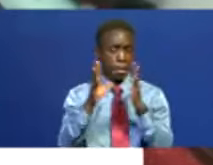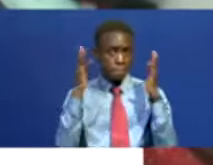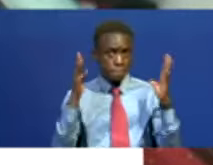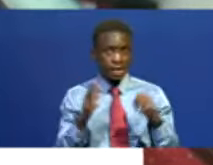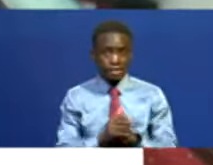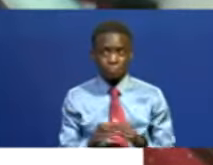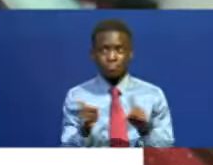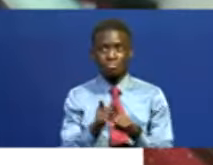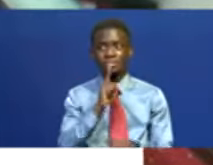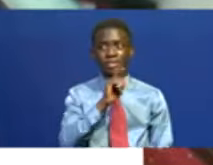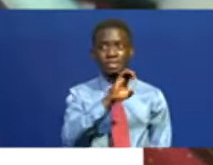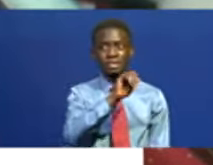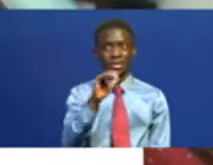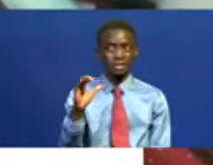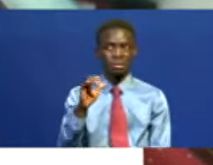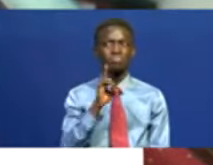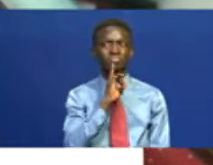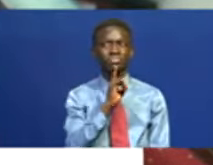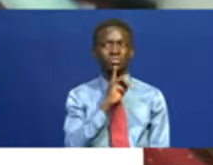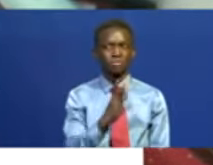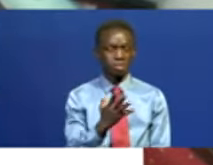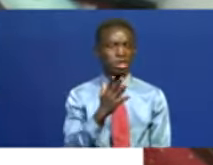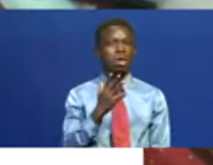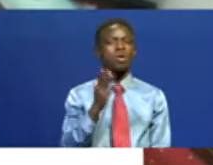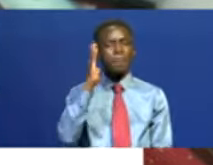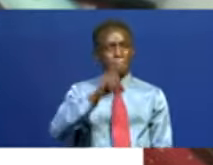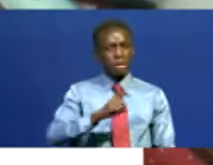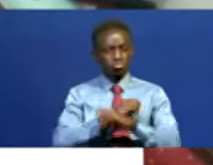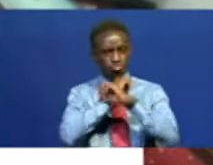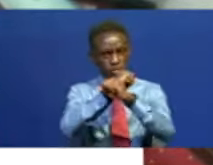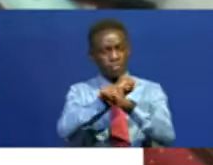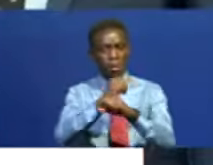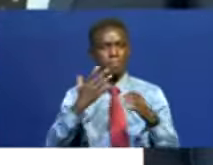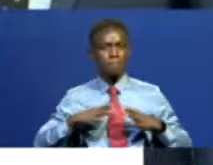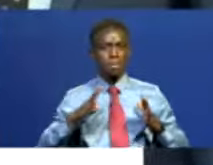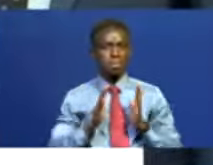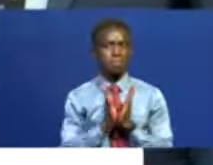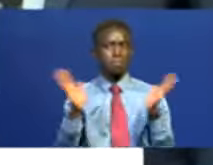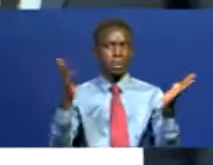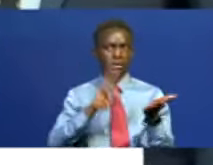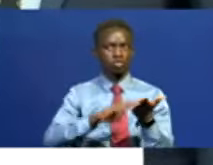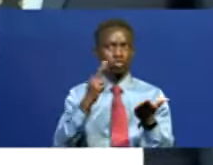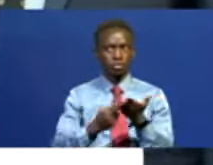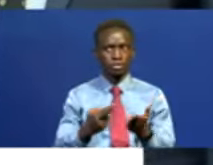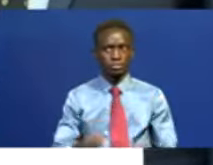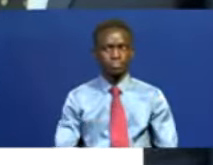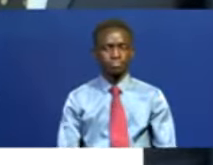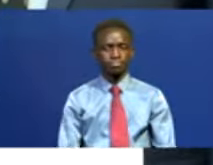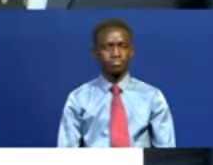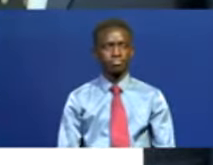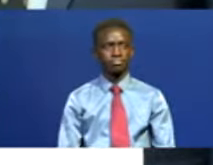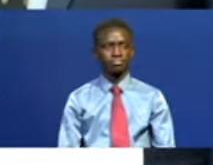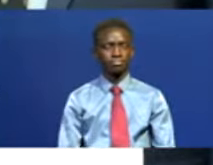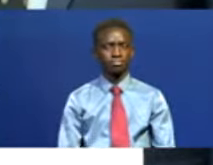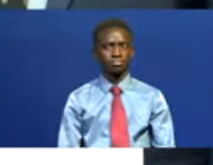hakuna atakayesazwa katika jitihada za kulinda mali ya umma. Isufara, Darubini.